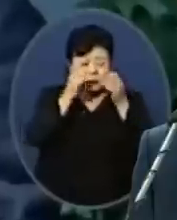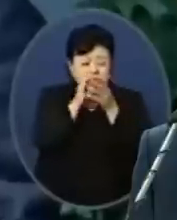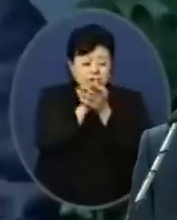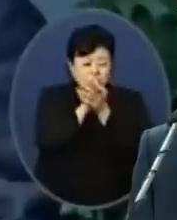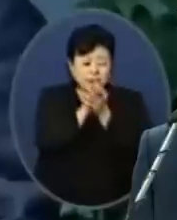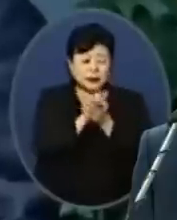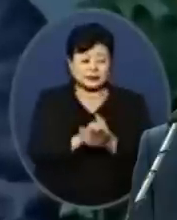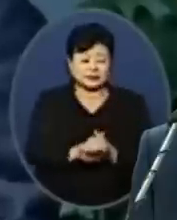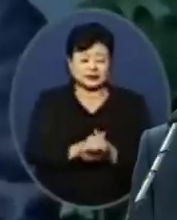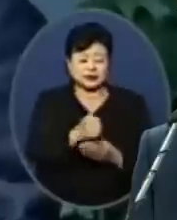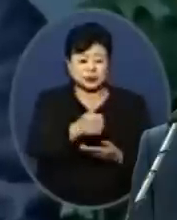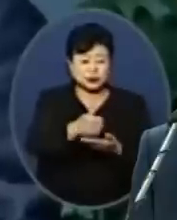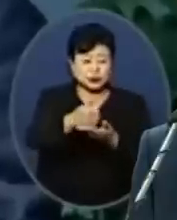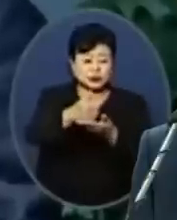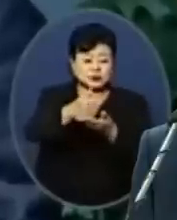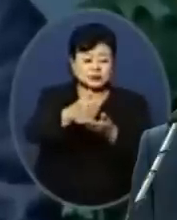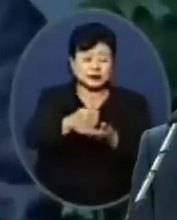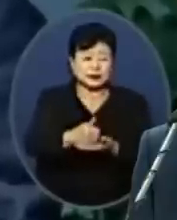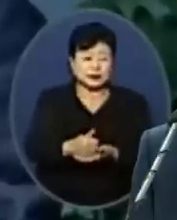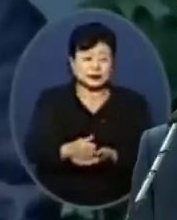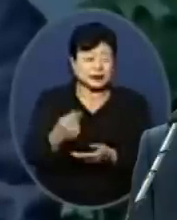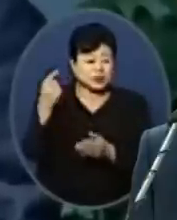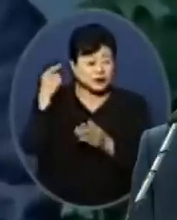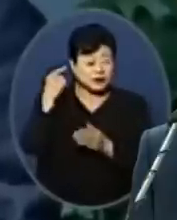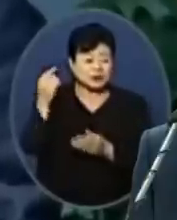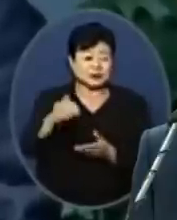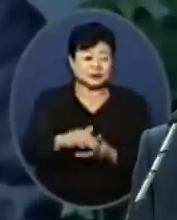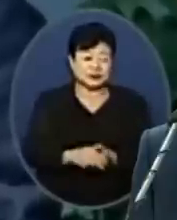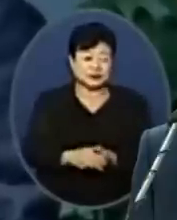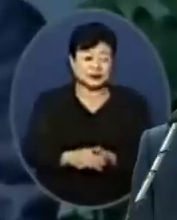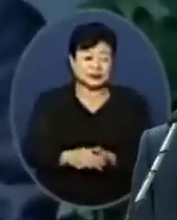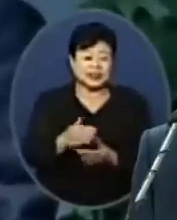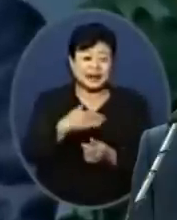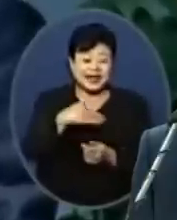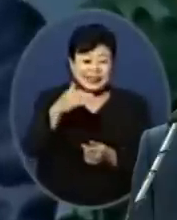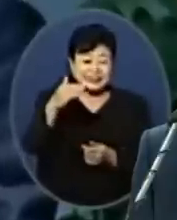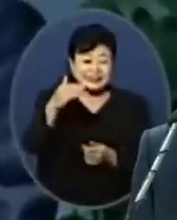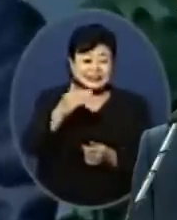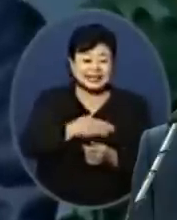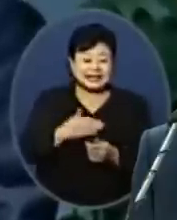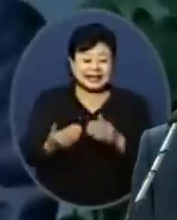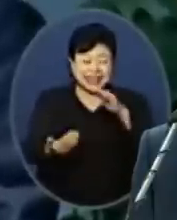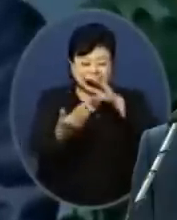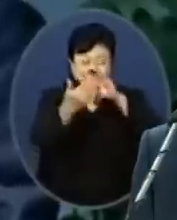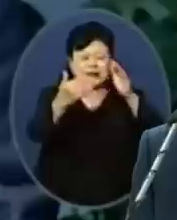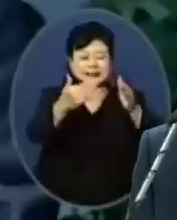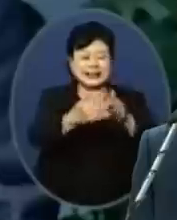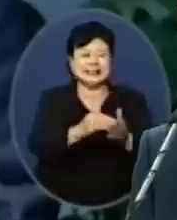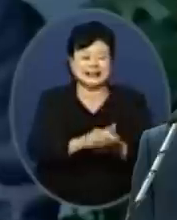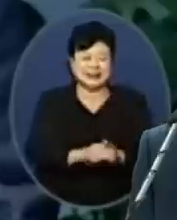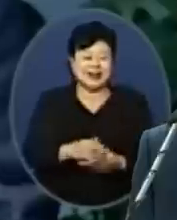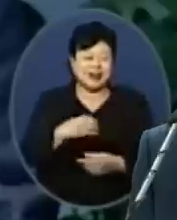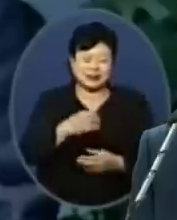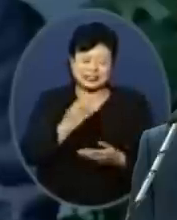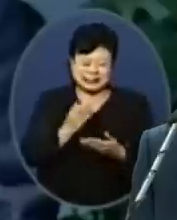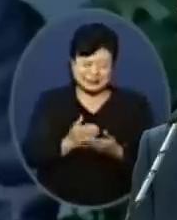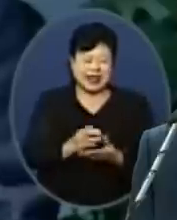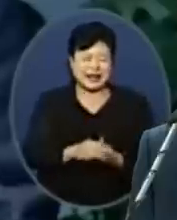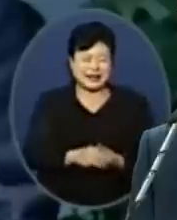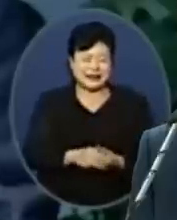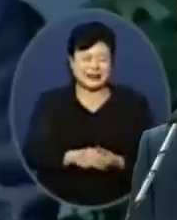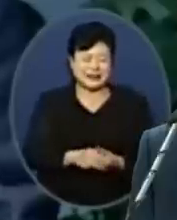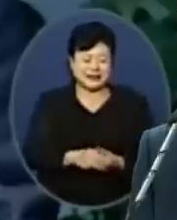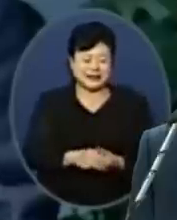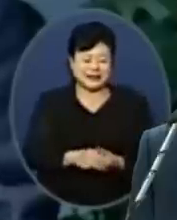기도하면 주님께서 와서 우리 귀에 속삭이는 것 같습니다. 내가 다 이루어 놓았다. 넌 속으로